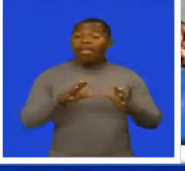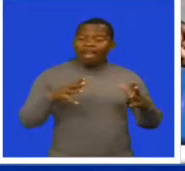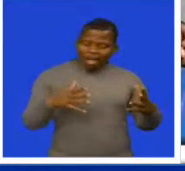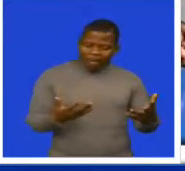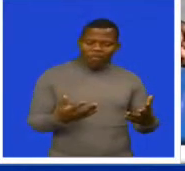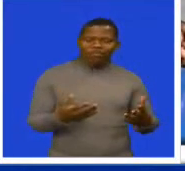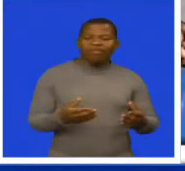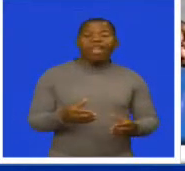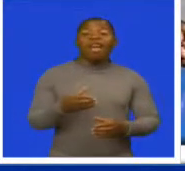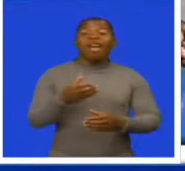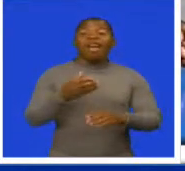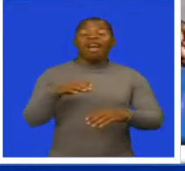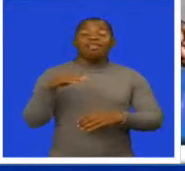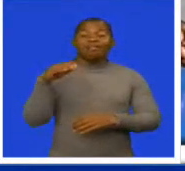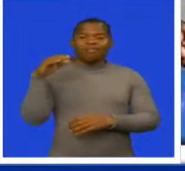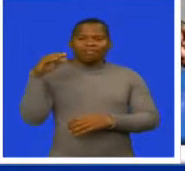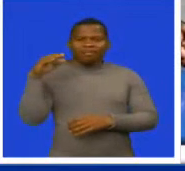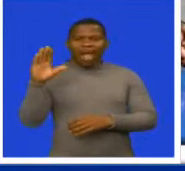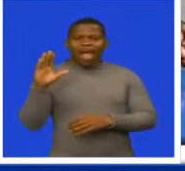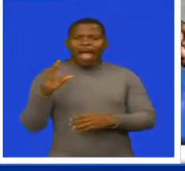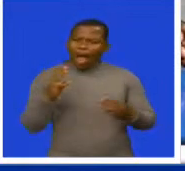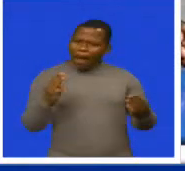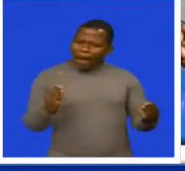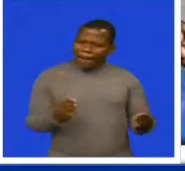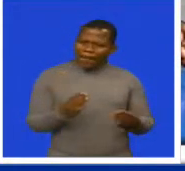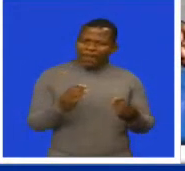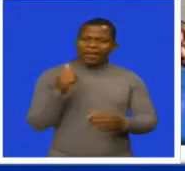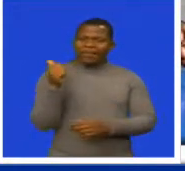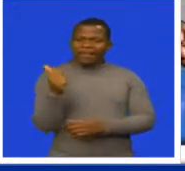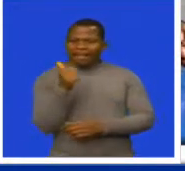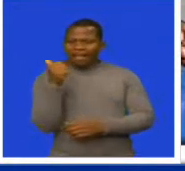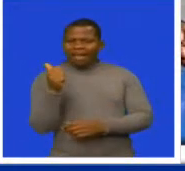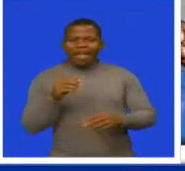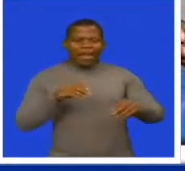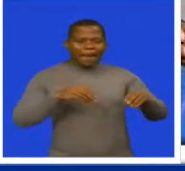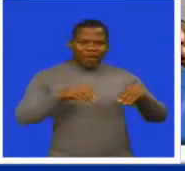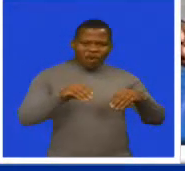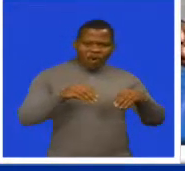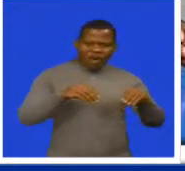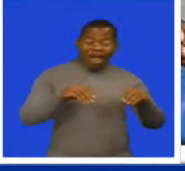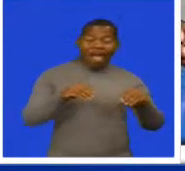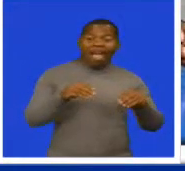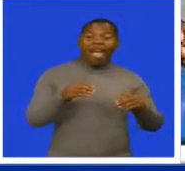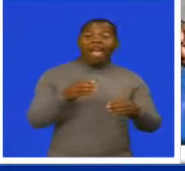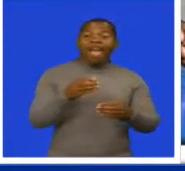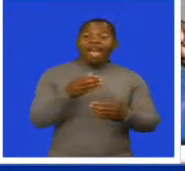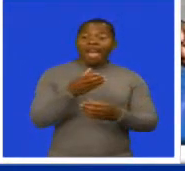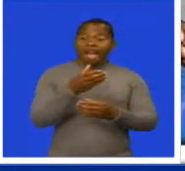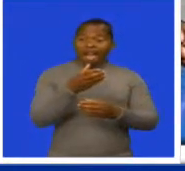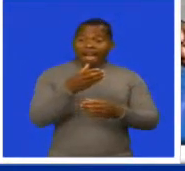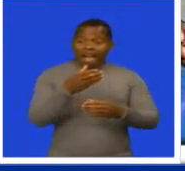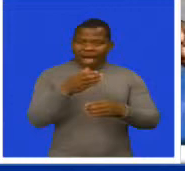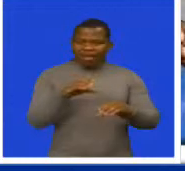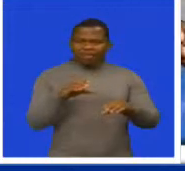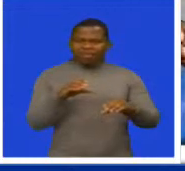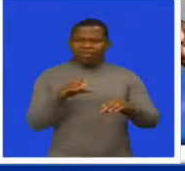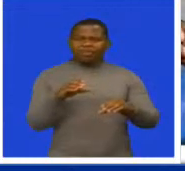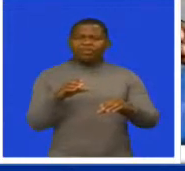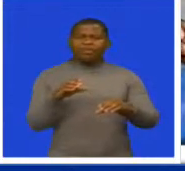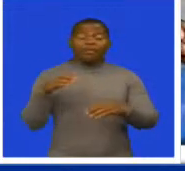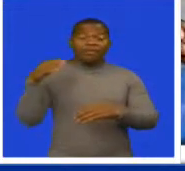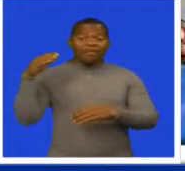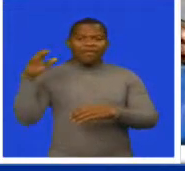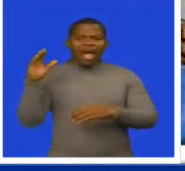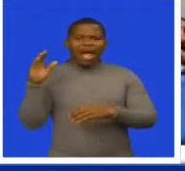balandzeli belibhola even lasengilani bebasolo bakumele kuva ukuthi ngabe vele batawubuya yini babukele macembu abo etingudlene